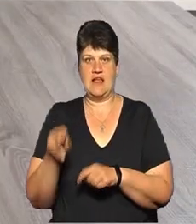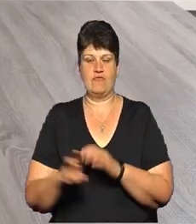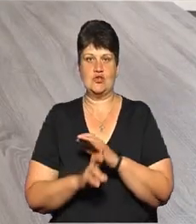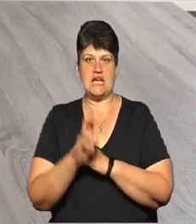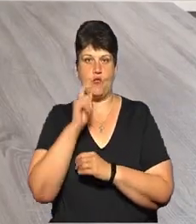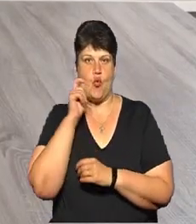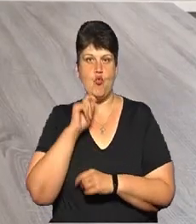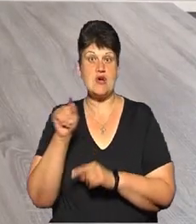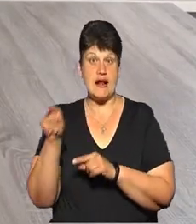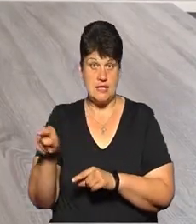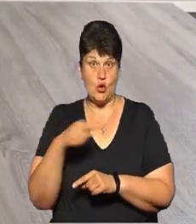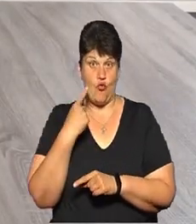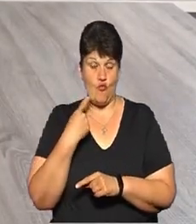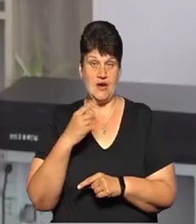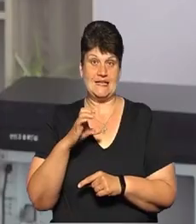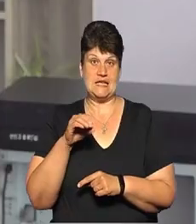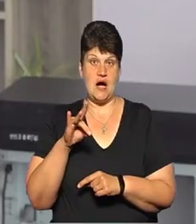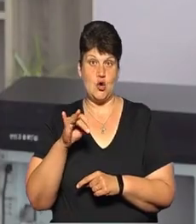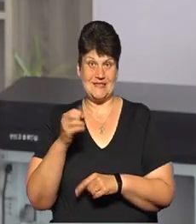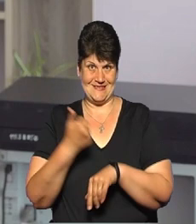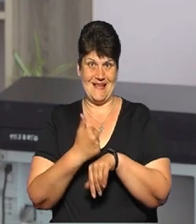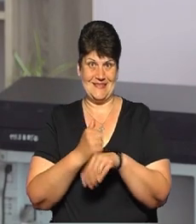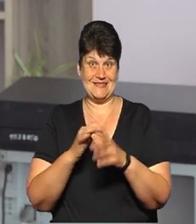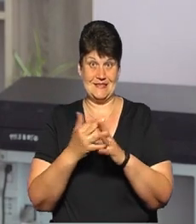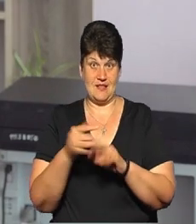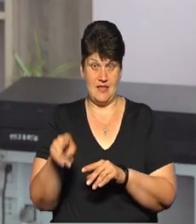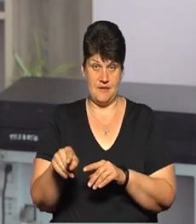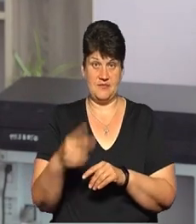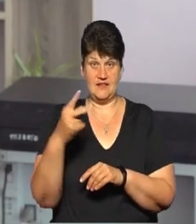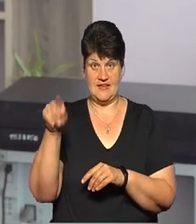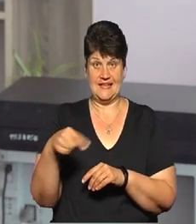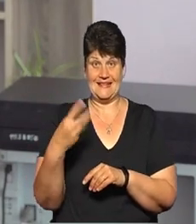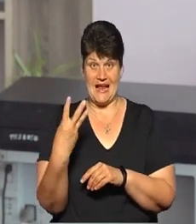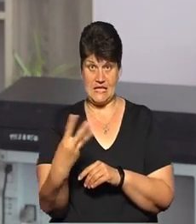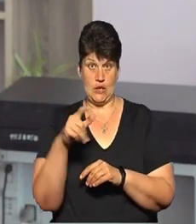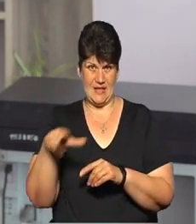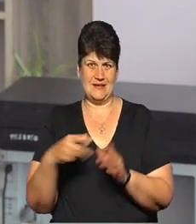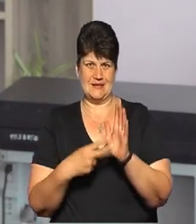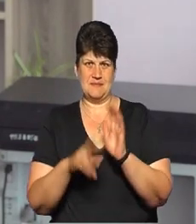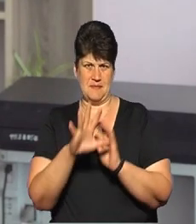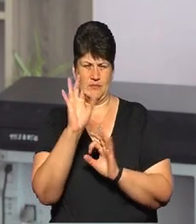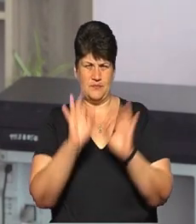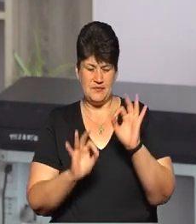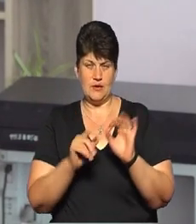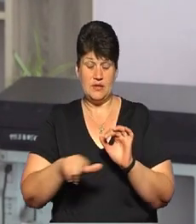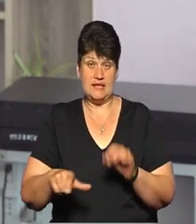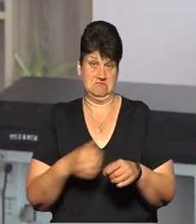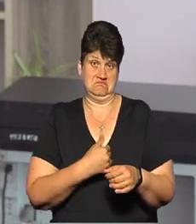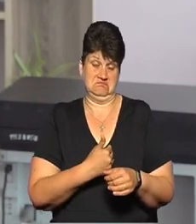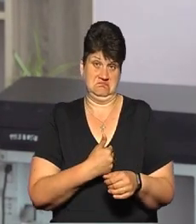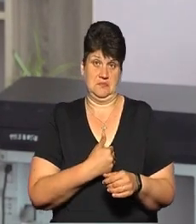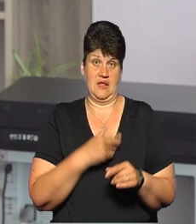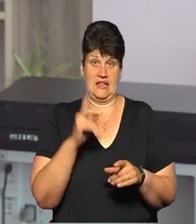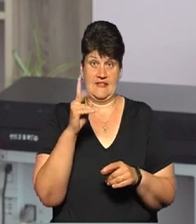розповідає староста села Ігор Горбоніс. Більше як дві треті людей виявили бажання. Це